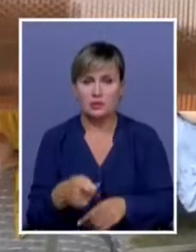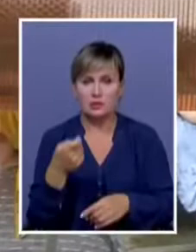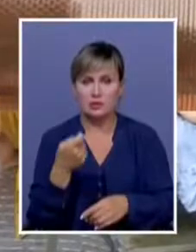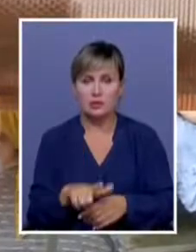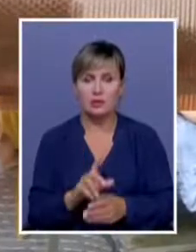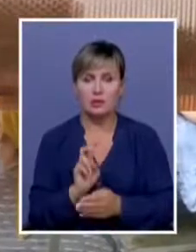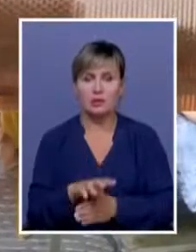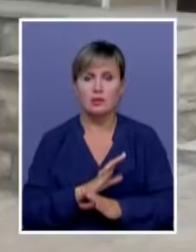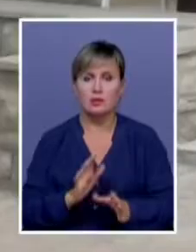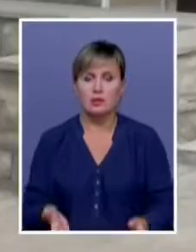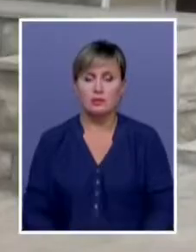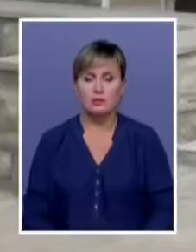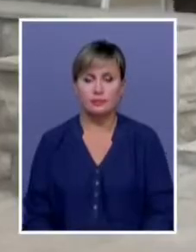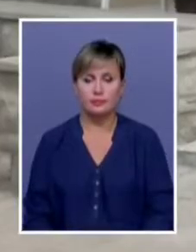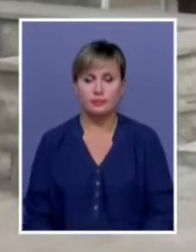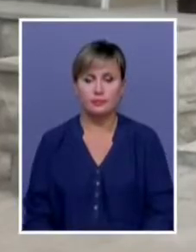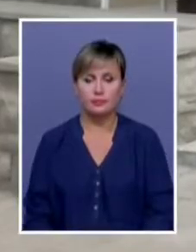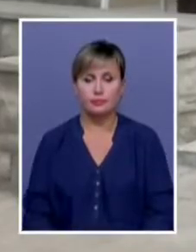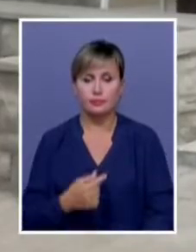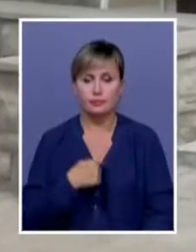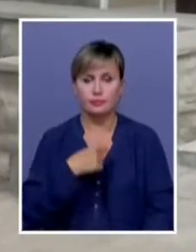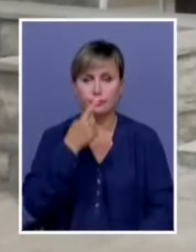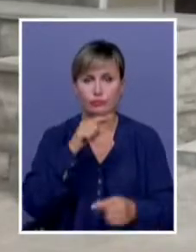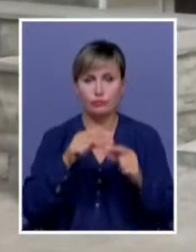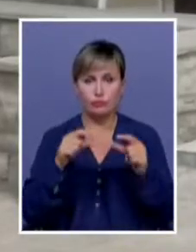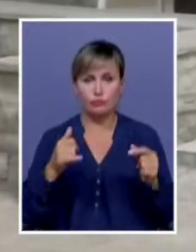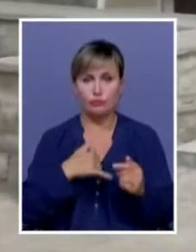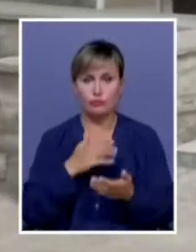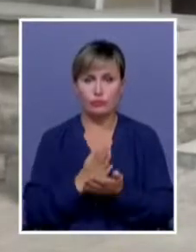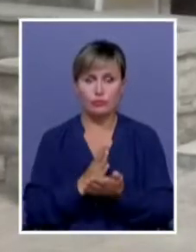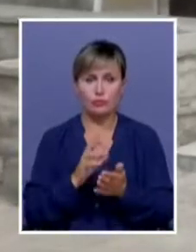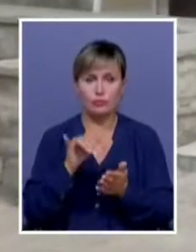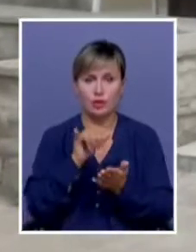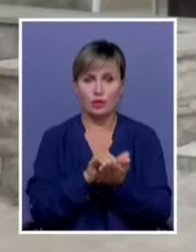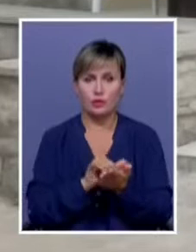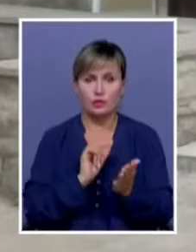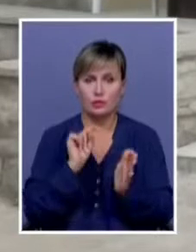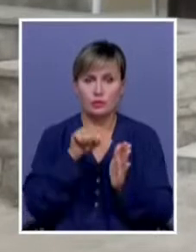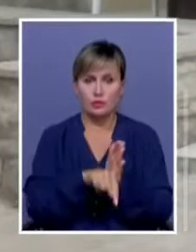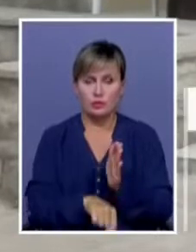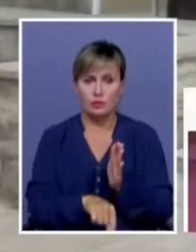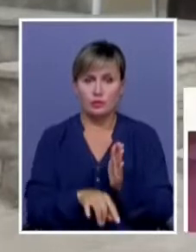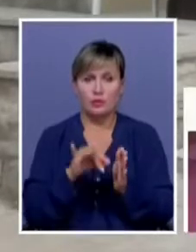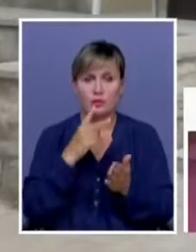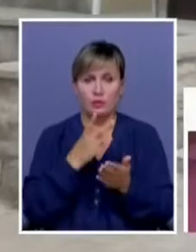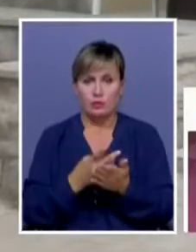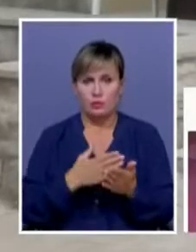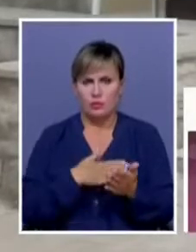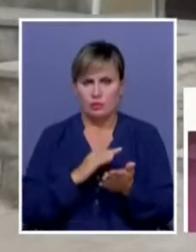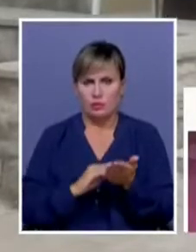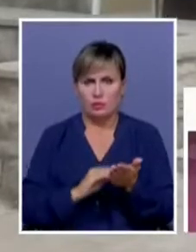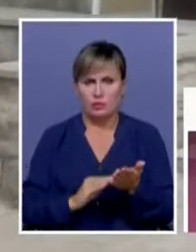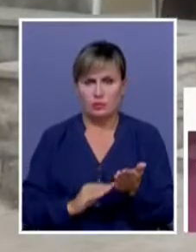не переступала. Я ввожу регистрационный номер, захожу в приложение, смотрю мои записи,